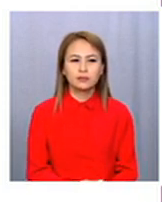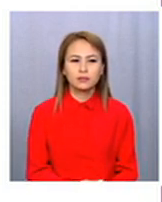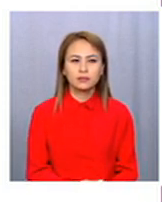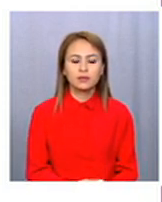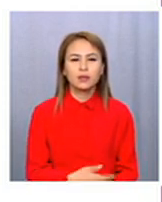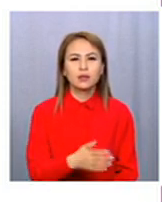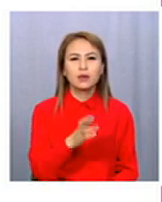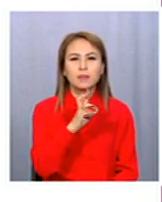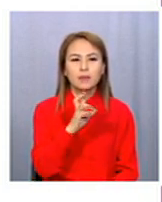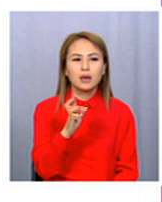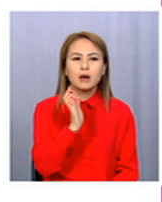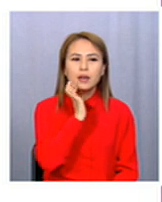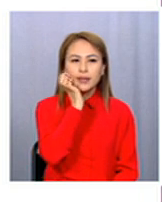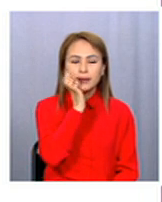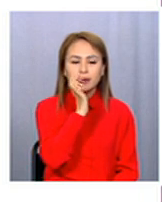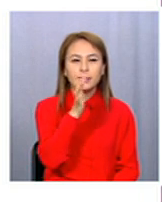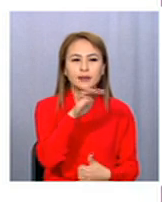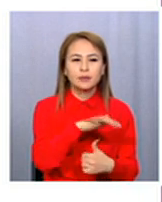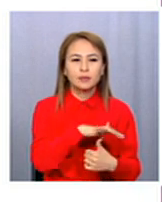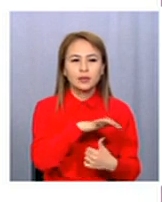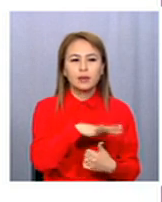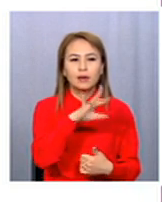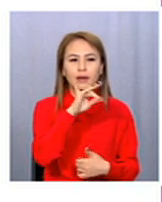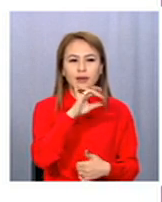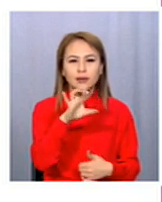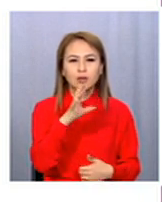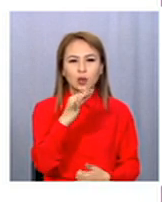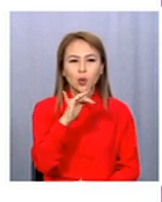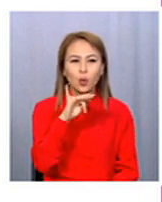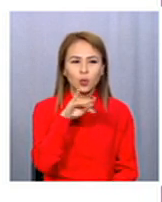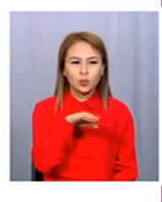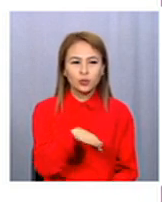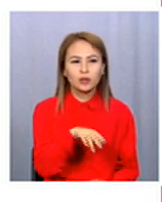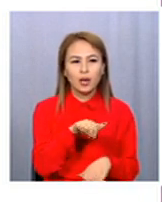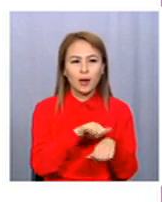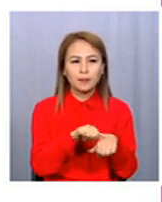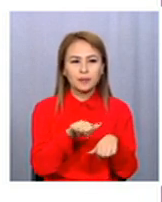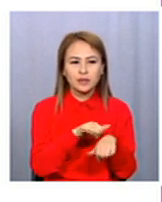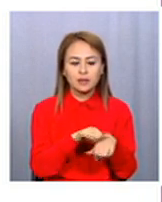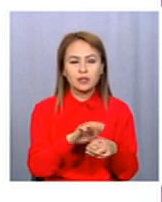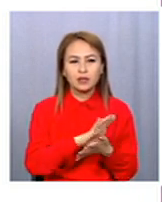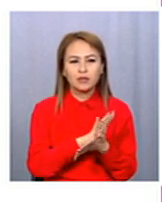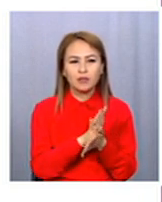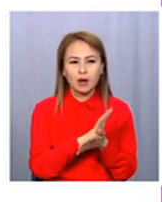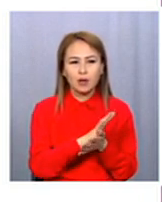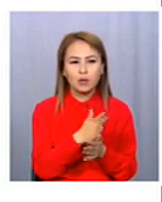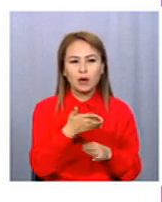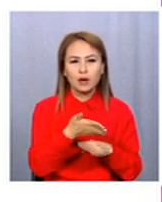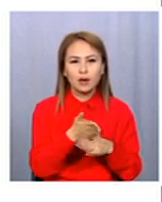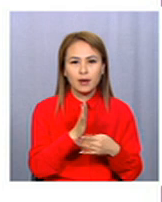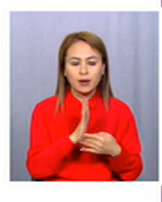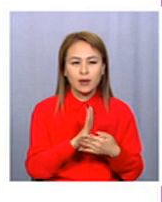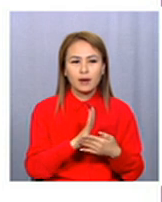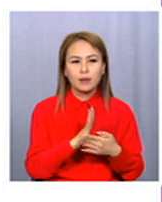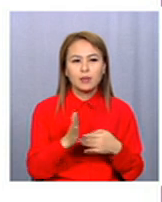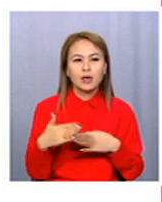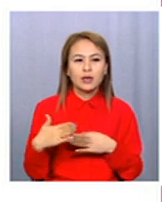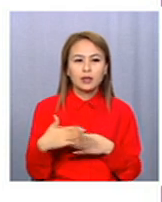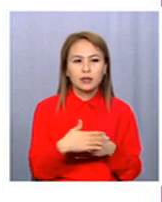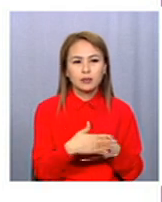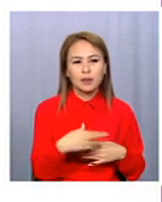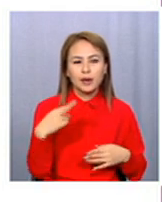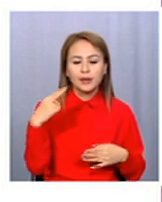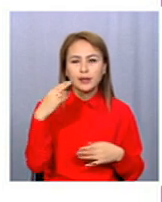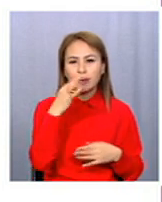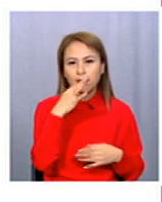Витамин В – орехи, грибы, рис, йогурт, апельсины, творог, хлеб,